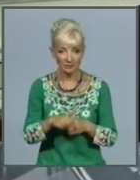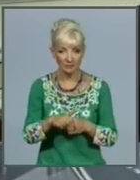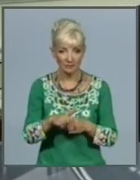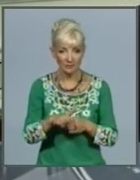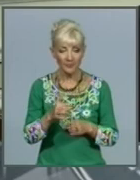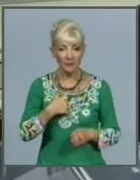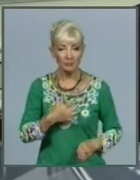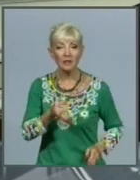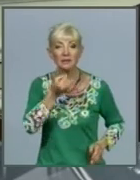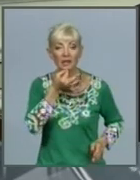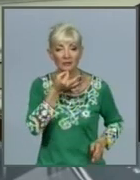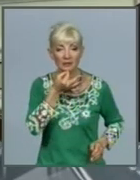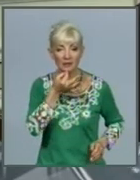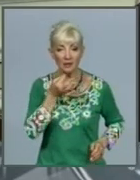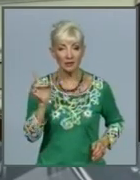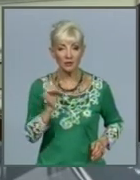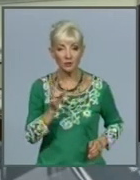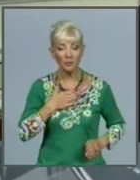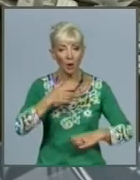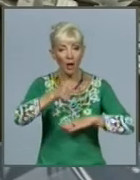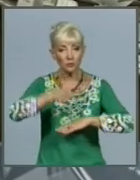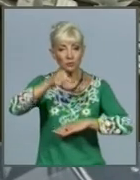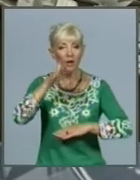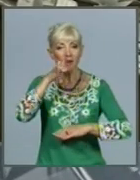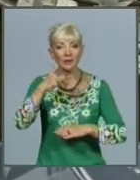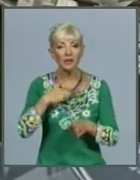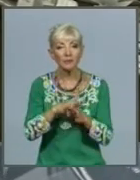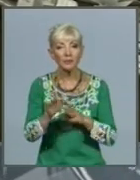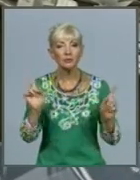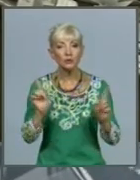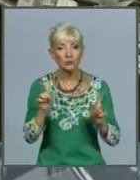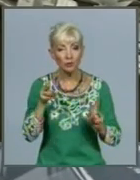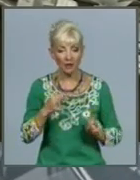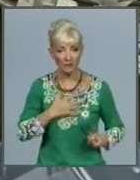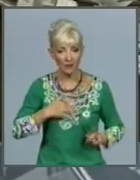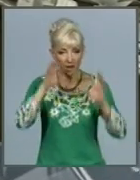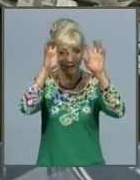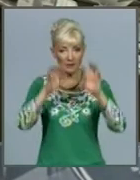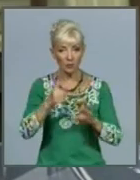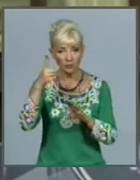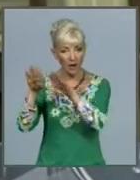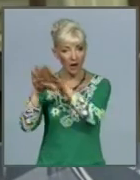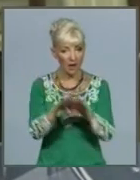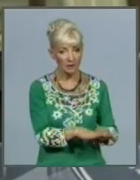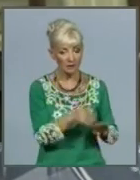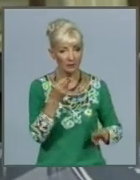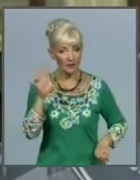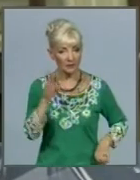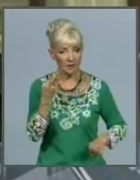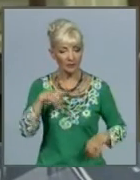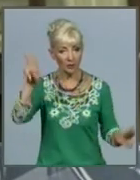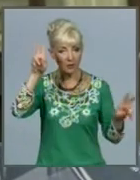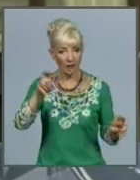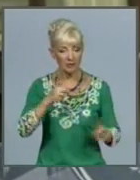Мені подобаються мої відчуття, коли я роблю щось важливе. Закон один для всіх. Саме під таким гаслом йшла реформа